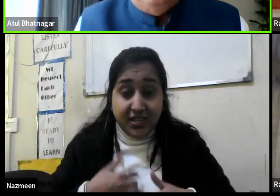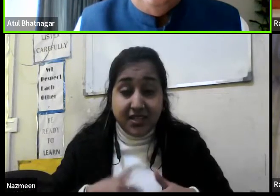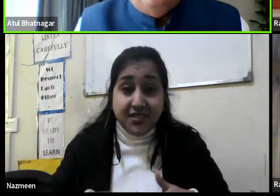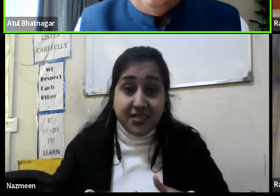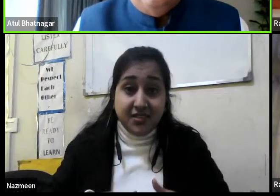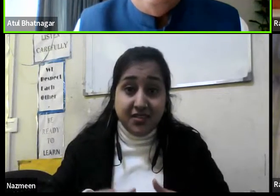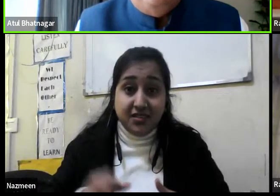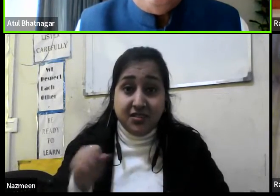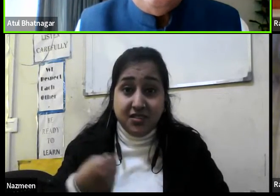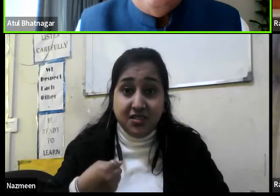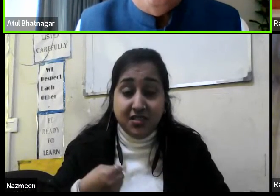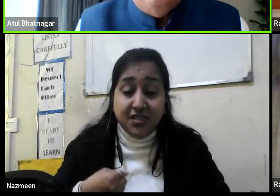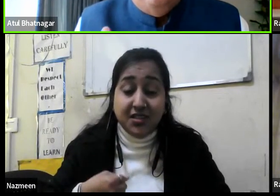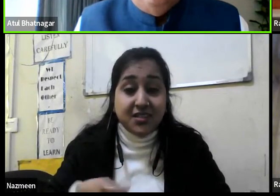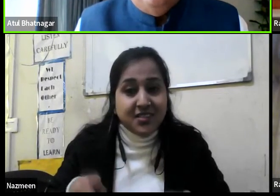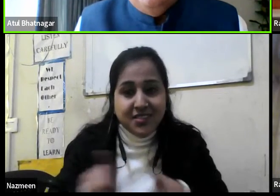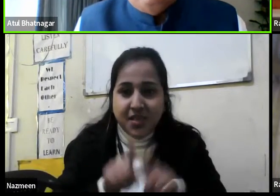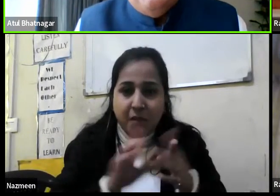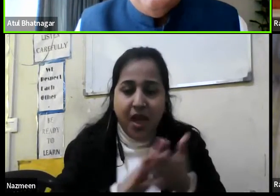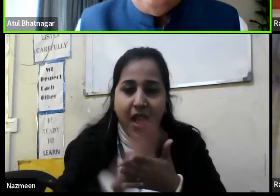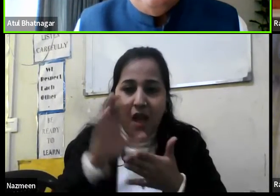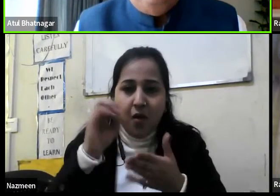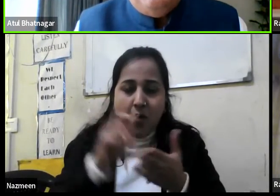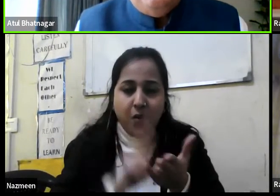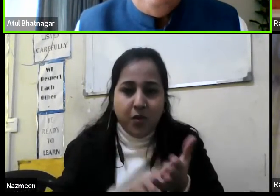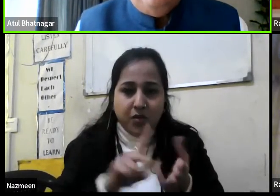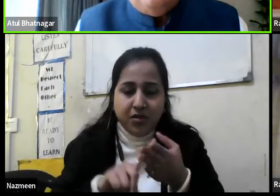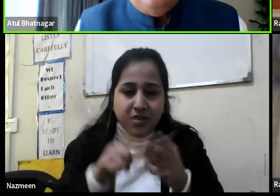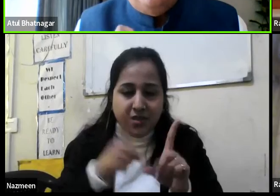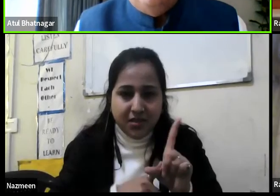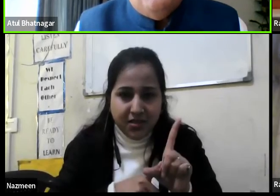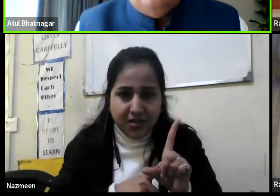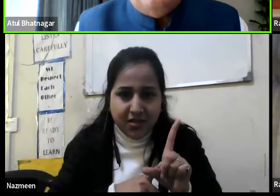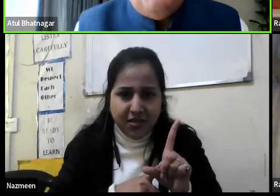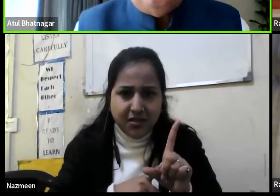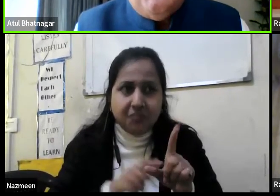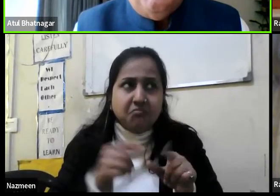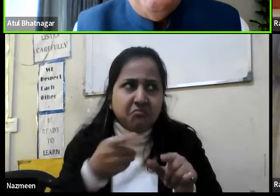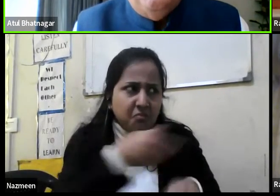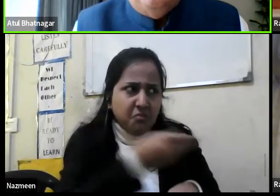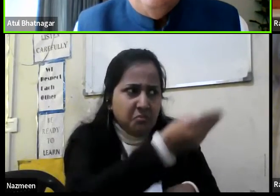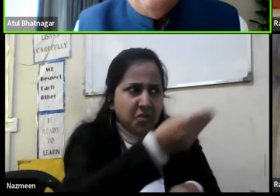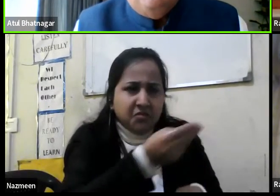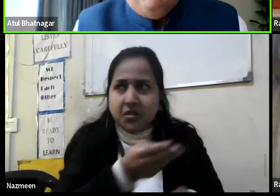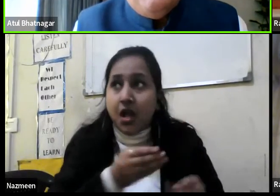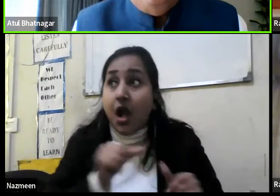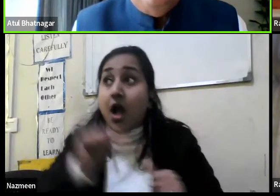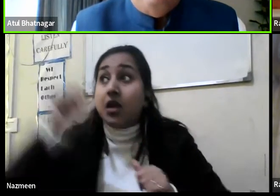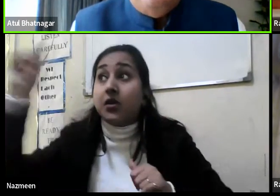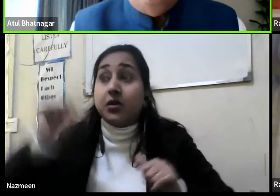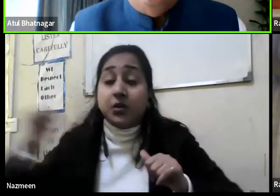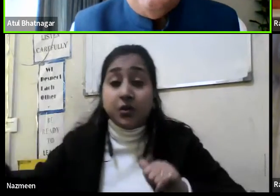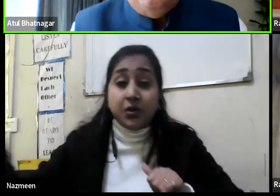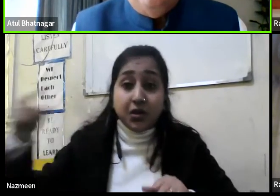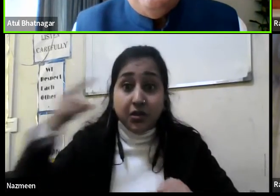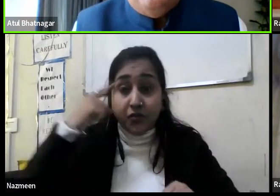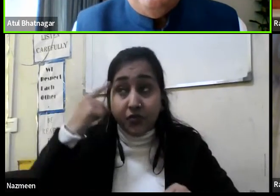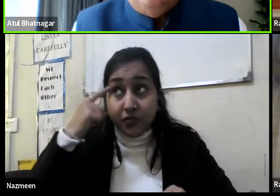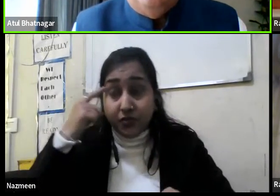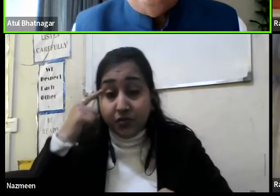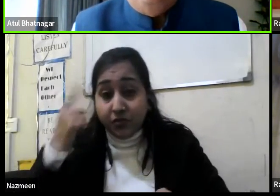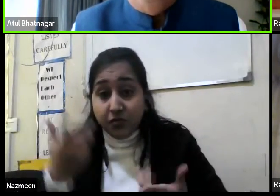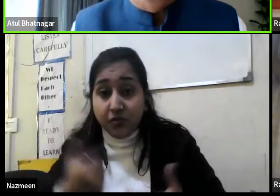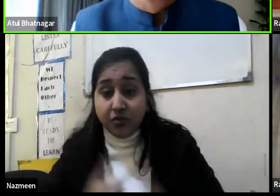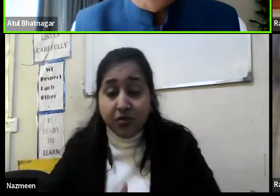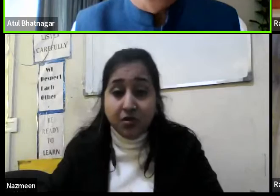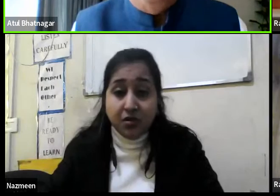या जैसे वो शहद बेचने की बात, कि आपके आसपास में शहद बेचना है या न्यूयॉर्क तक पहुंचाना है, तो वो जो फायर इन द बेली होता है ना, जो एक